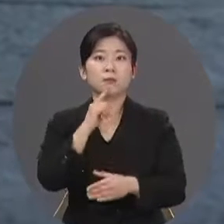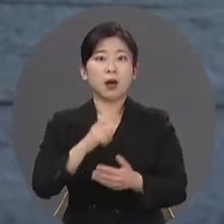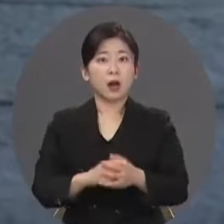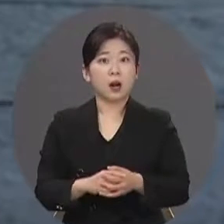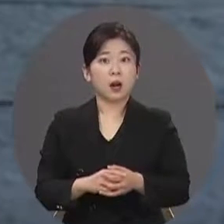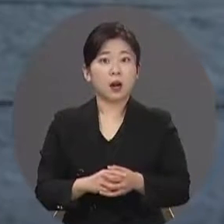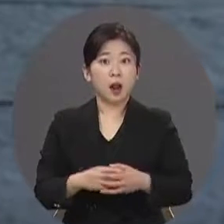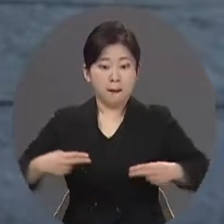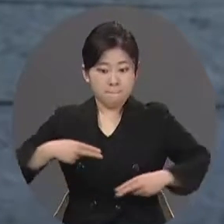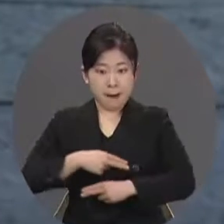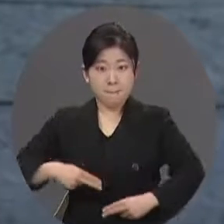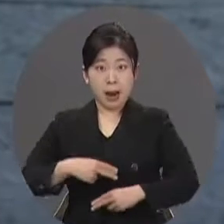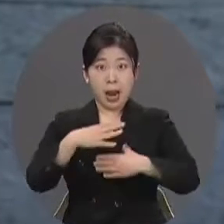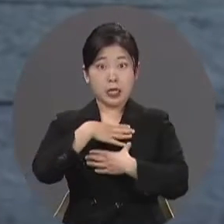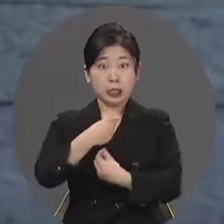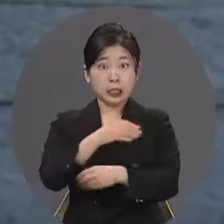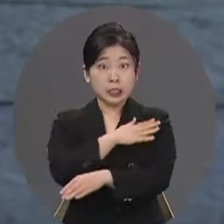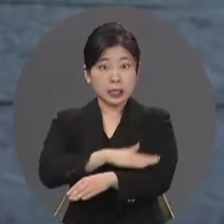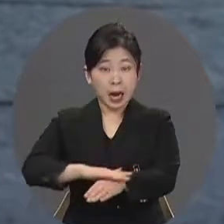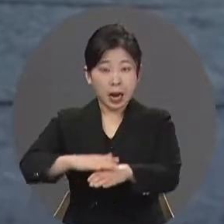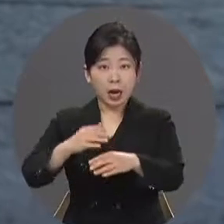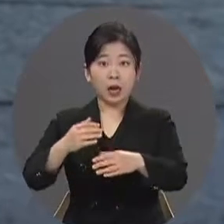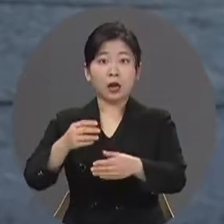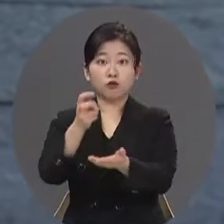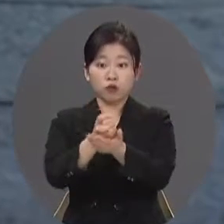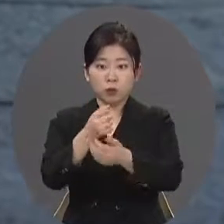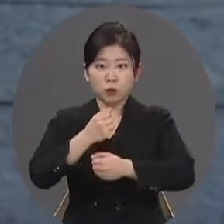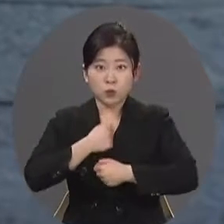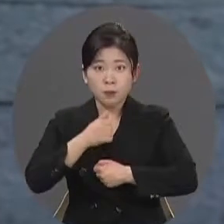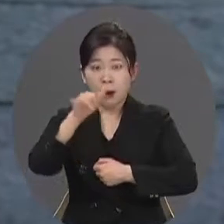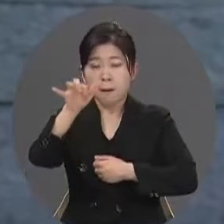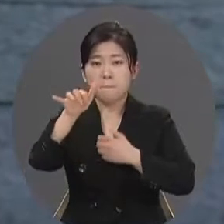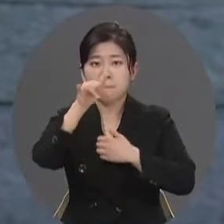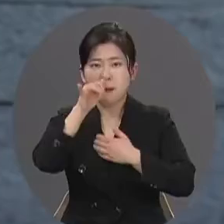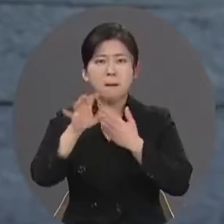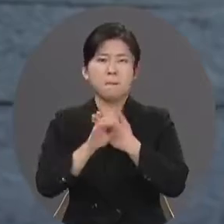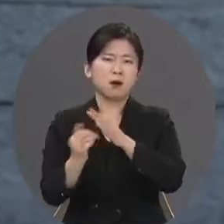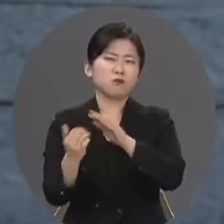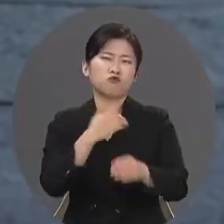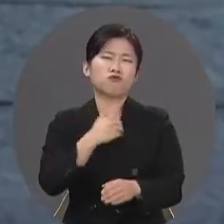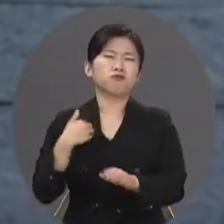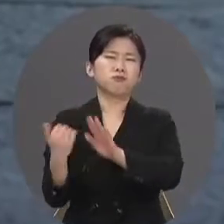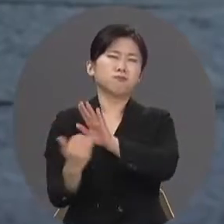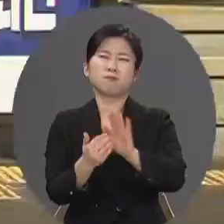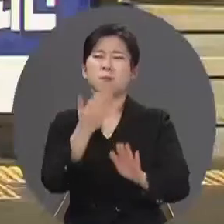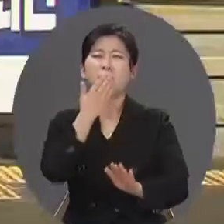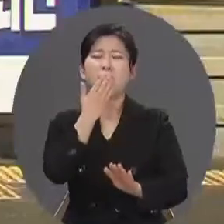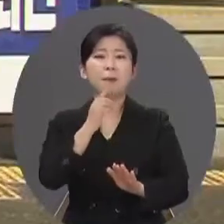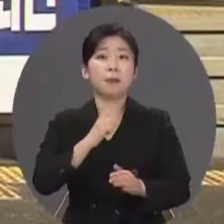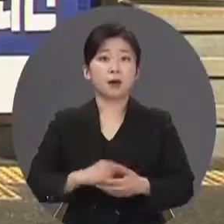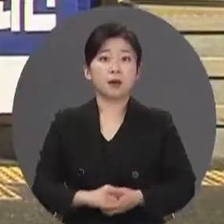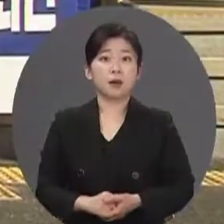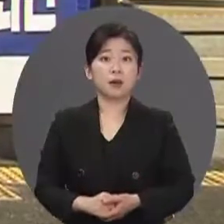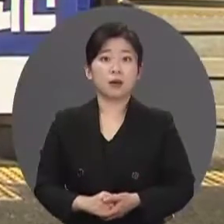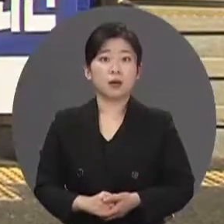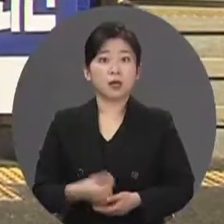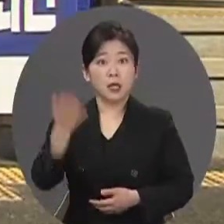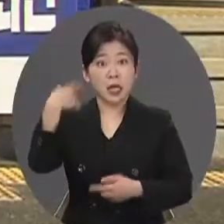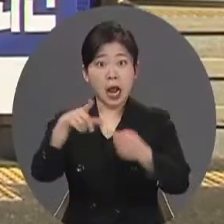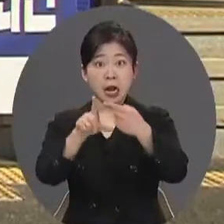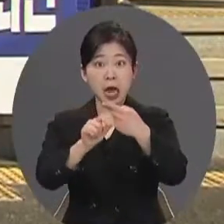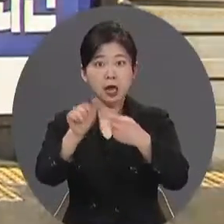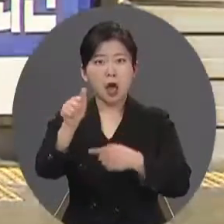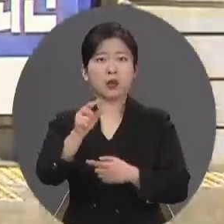잘 갖추고 안전수칙을 잘 지키면 충분히 막을 수 있다고 보기 때문입니다 지난 1월